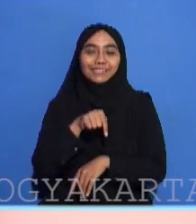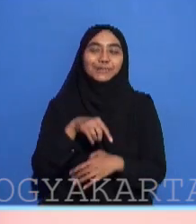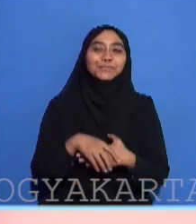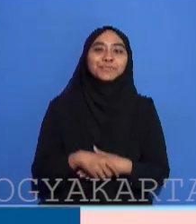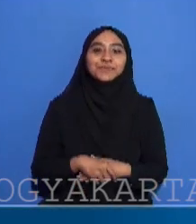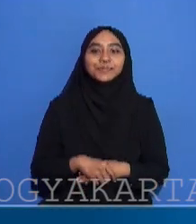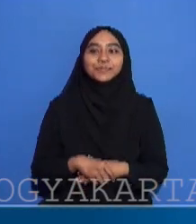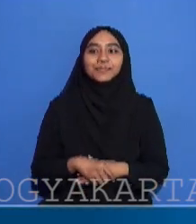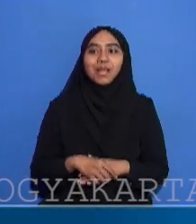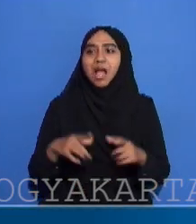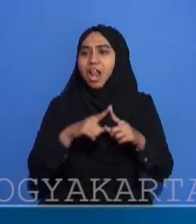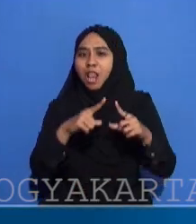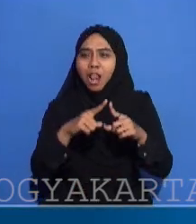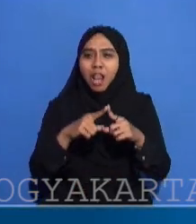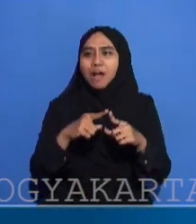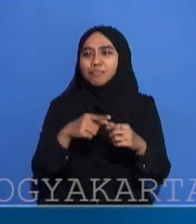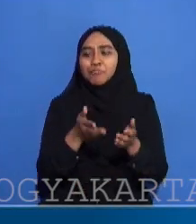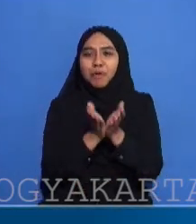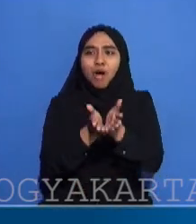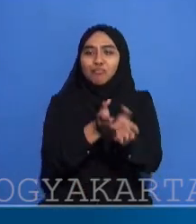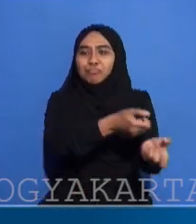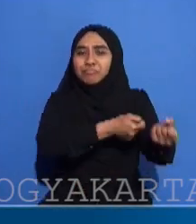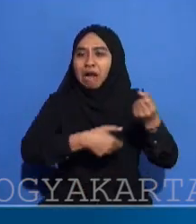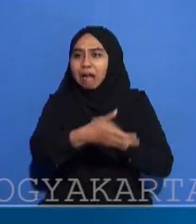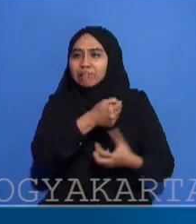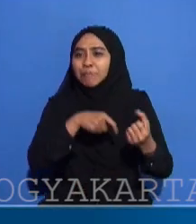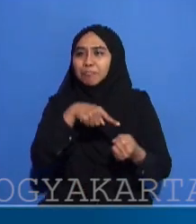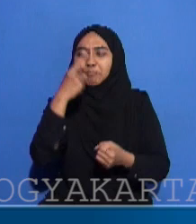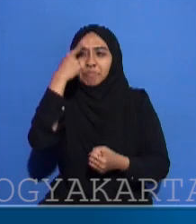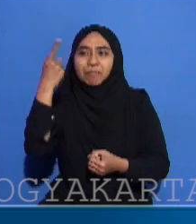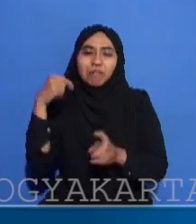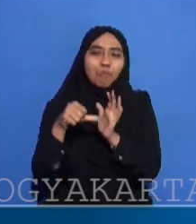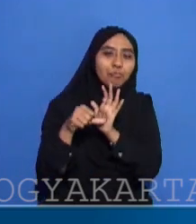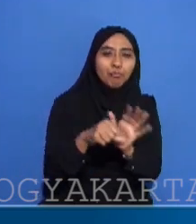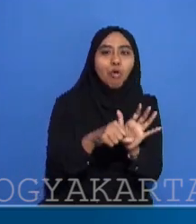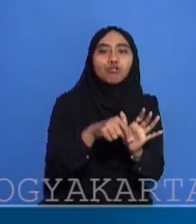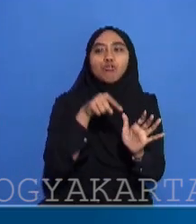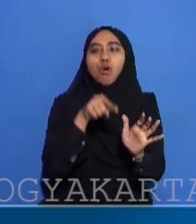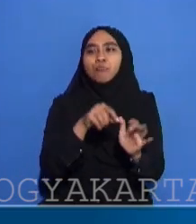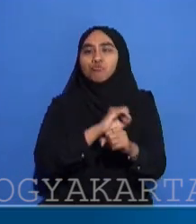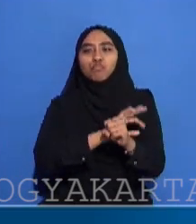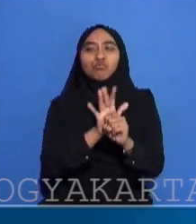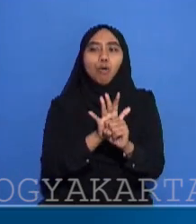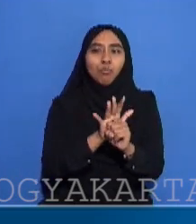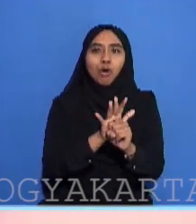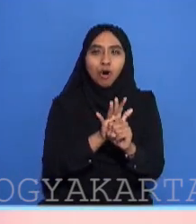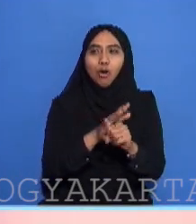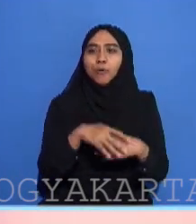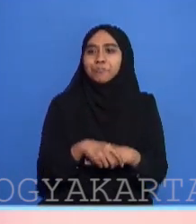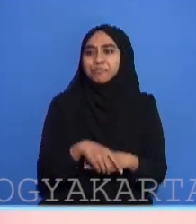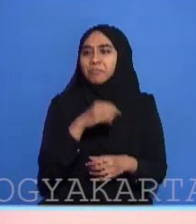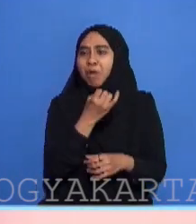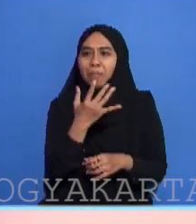Saudara, sebuah alat mesin penarik perahu bantuan pemerintah di Kampung Nelayan Pantai Congot Kulon Progo diketahui mangkrak meski baru beberapa kali